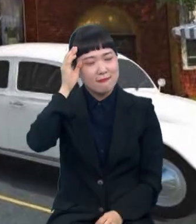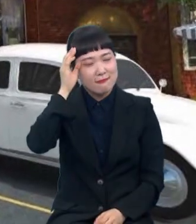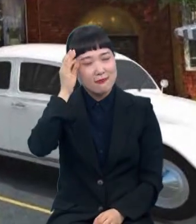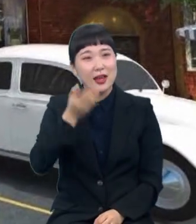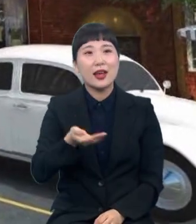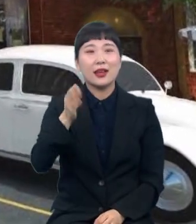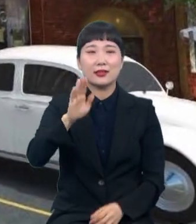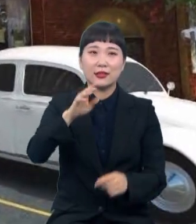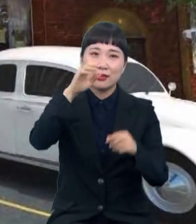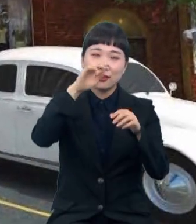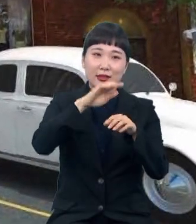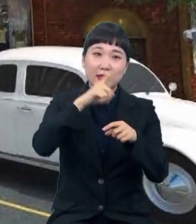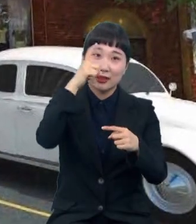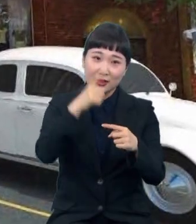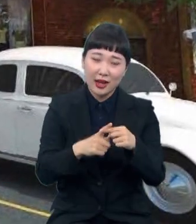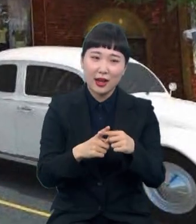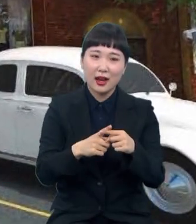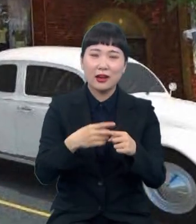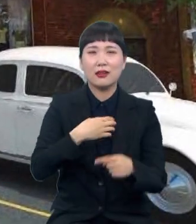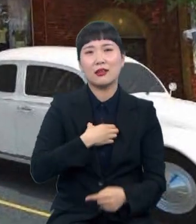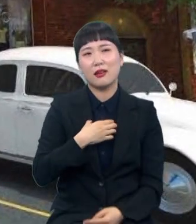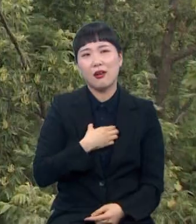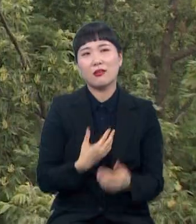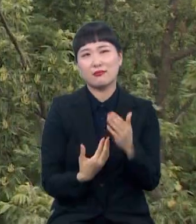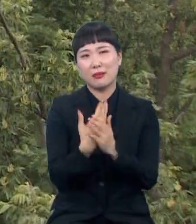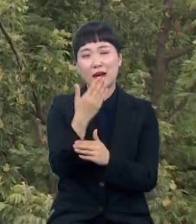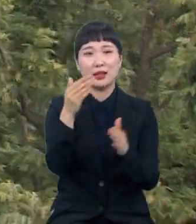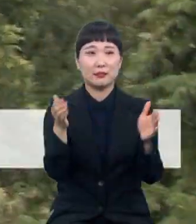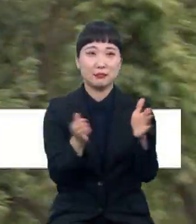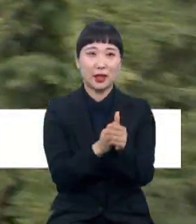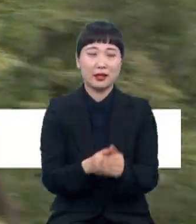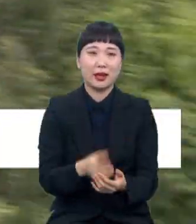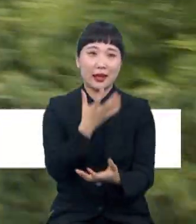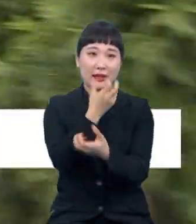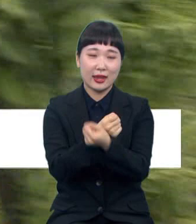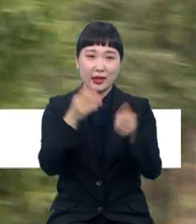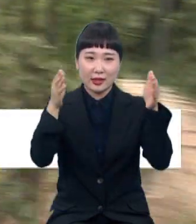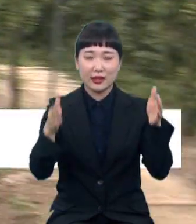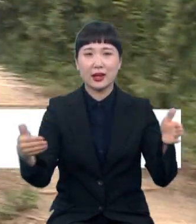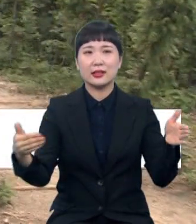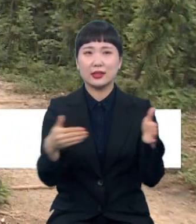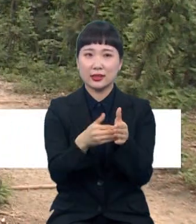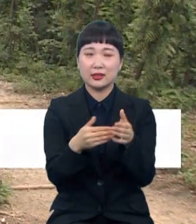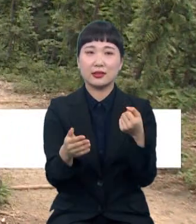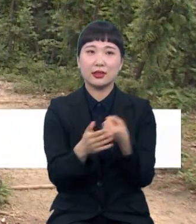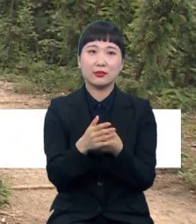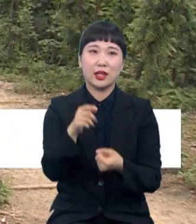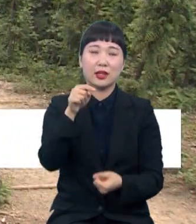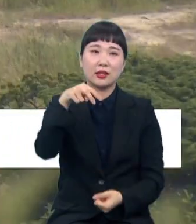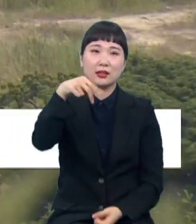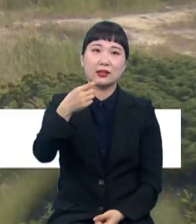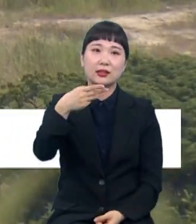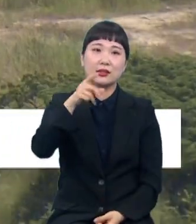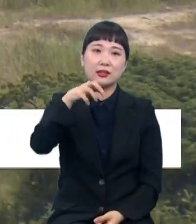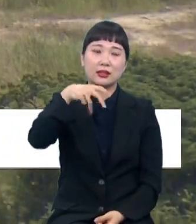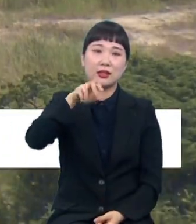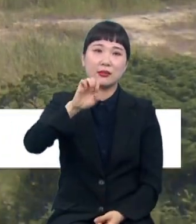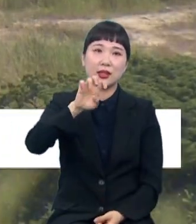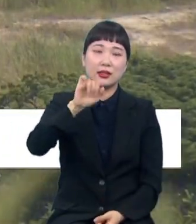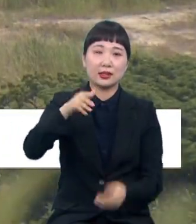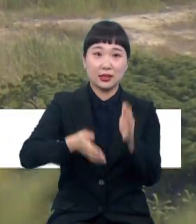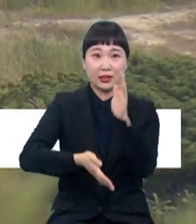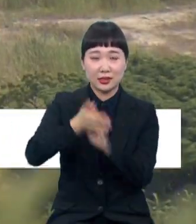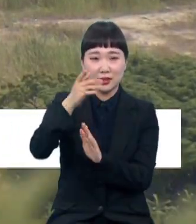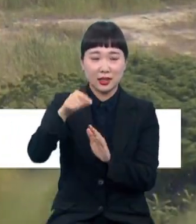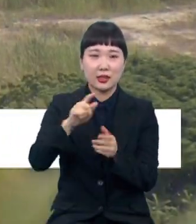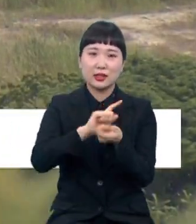스트리밍 시티 사업에 적신호가 켜졌습니다. 계약 기간이 만료되면서 스트리밍 시티 사업자와 체결한